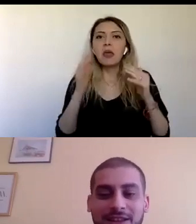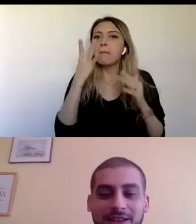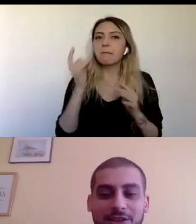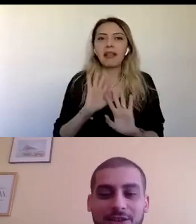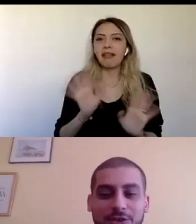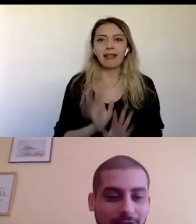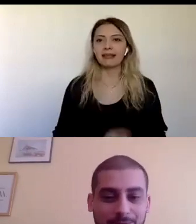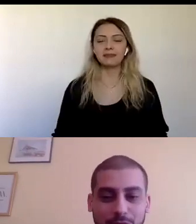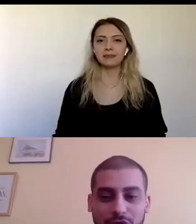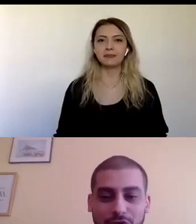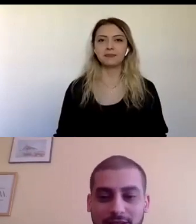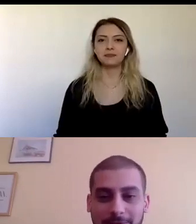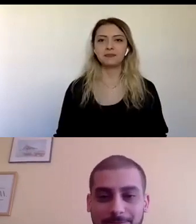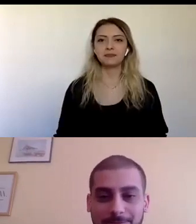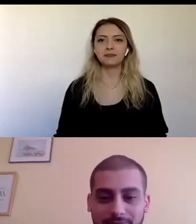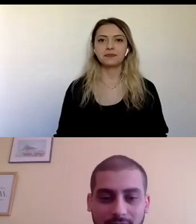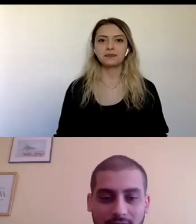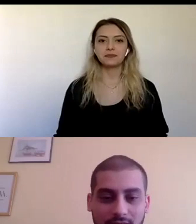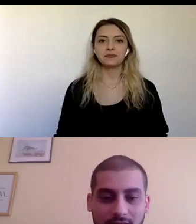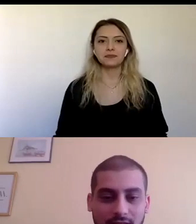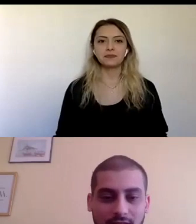öyle. Şöyle, bununla ilgili